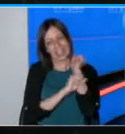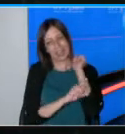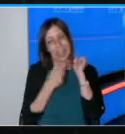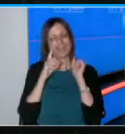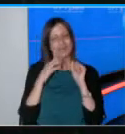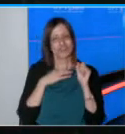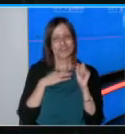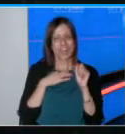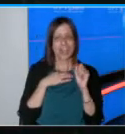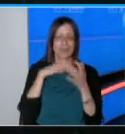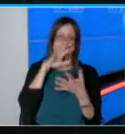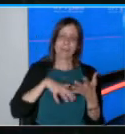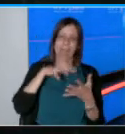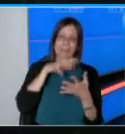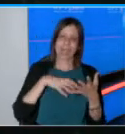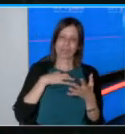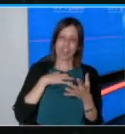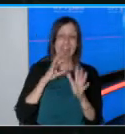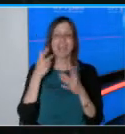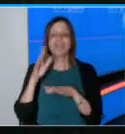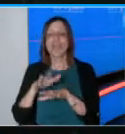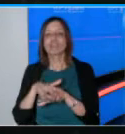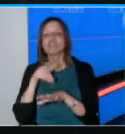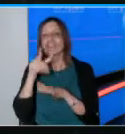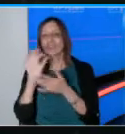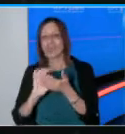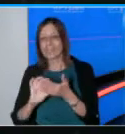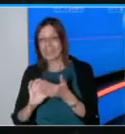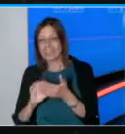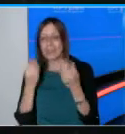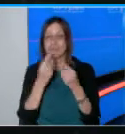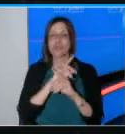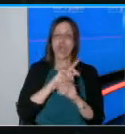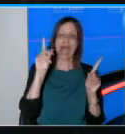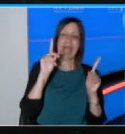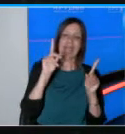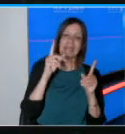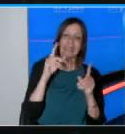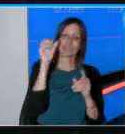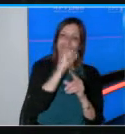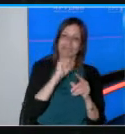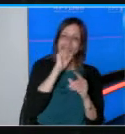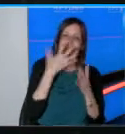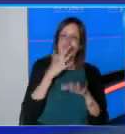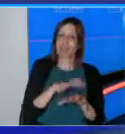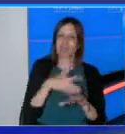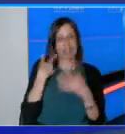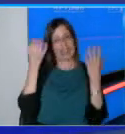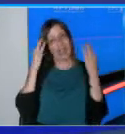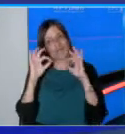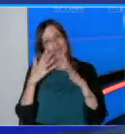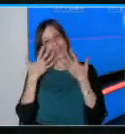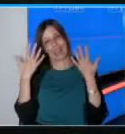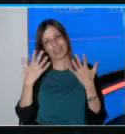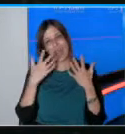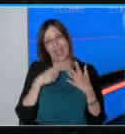השם שלי מתנוסס על המאמרים שלי. אין מרגישה שכאילו, את הכותבת, כן. מישהו חם בעצת, שי לוי. כבוד גדול, והגרון כן? כזה לא